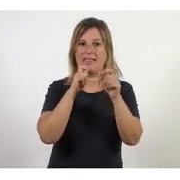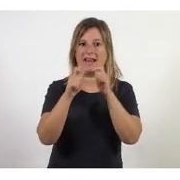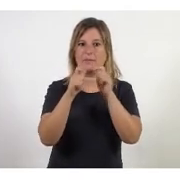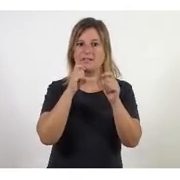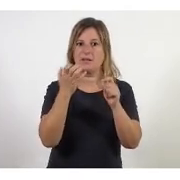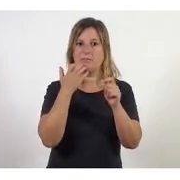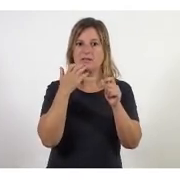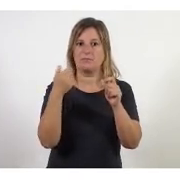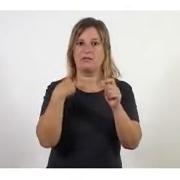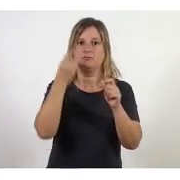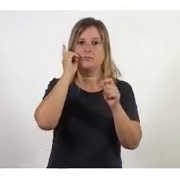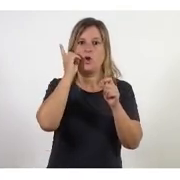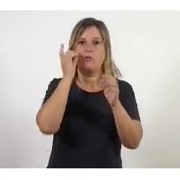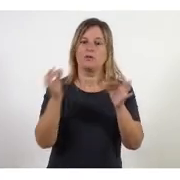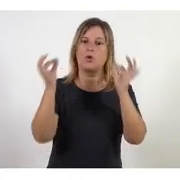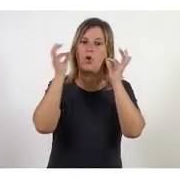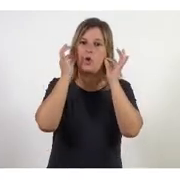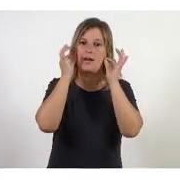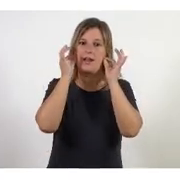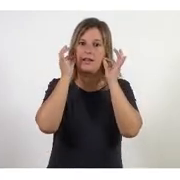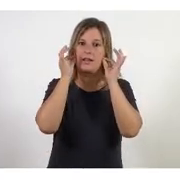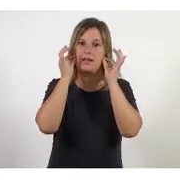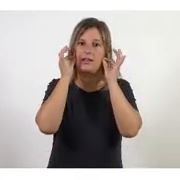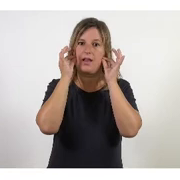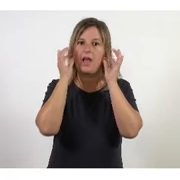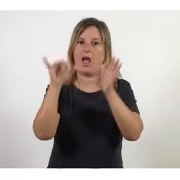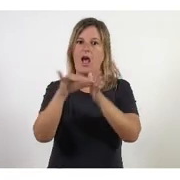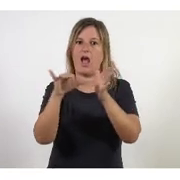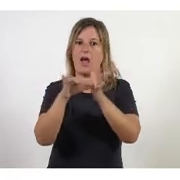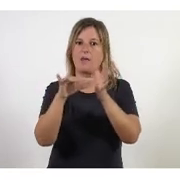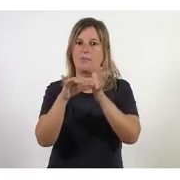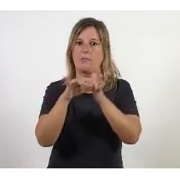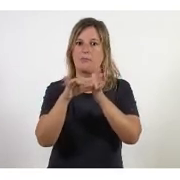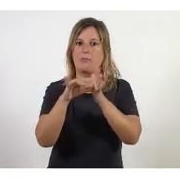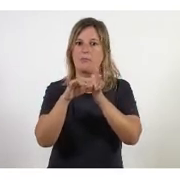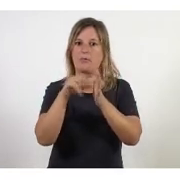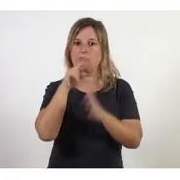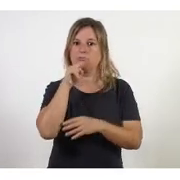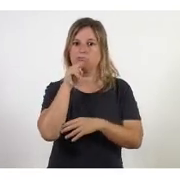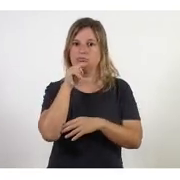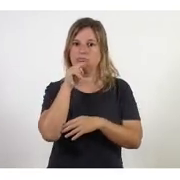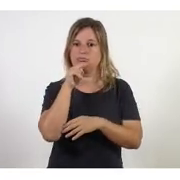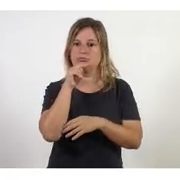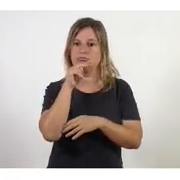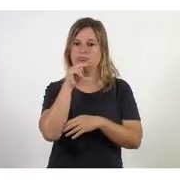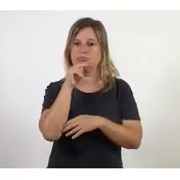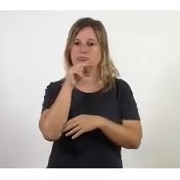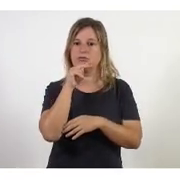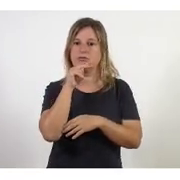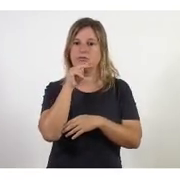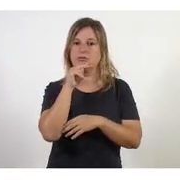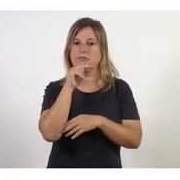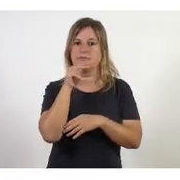el meu telèfon, connectaré els auriculars i li posaré a prop de la cara o a prop de la boca aquest petit auricular,